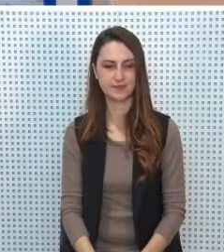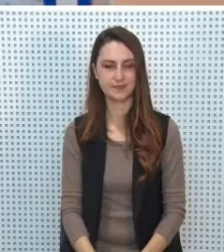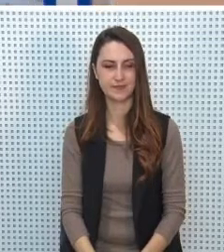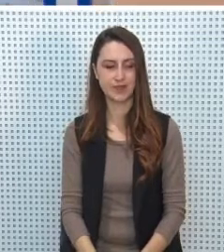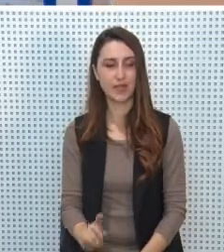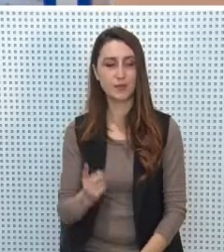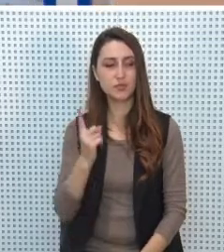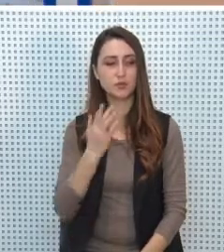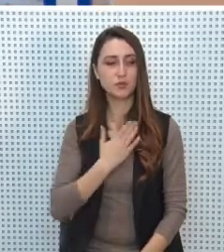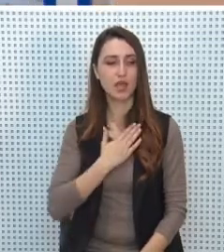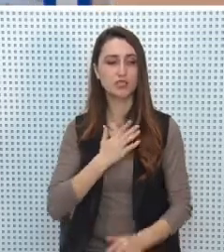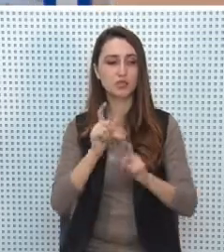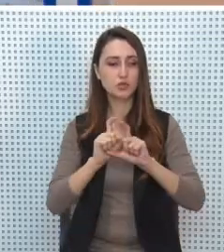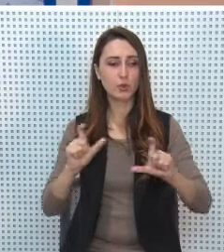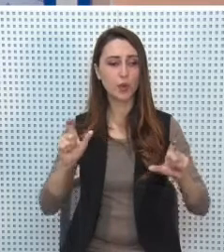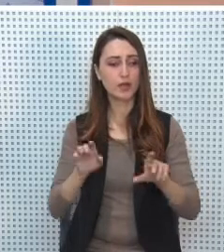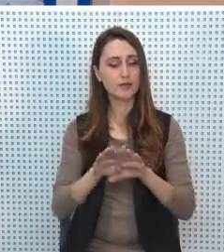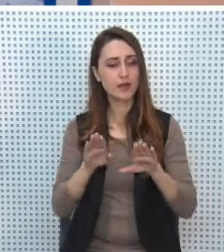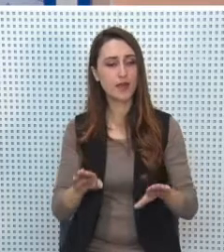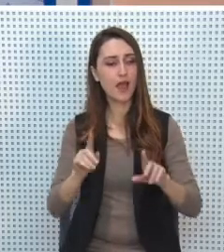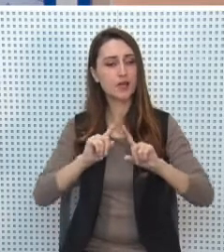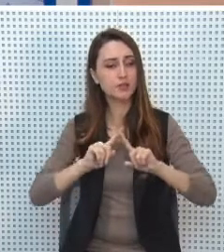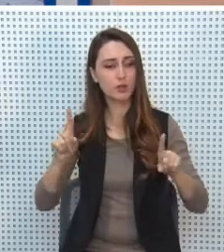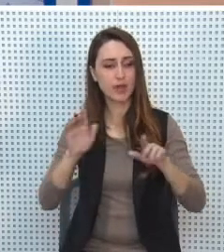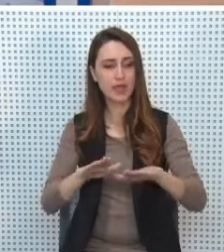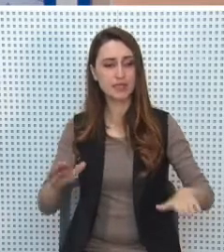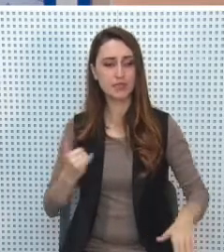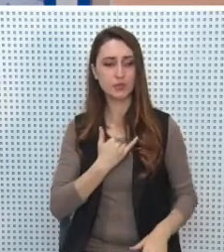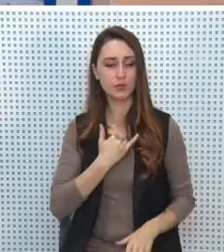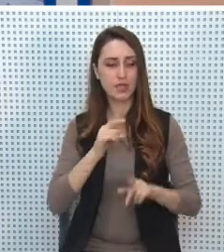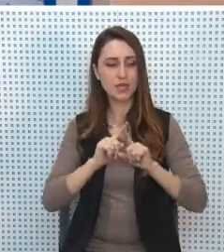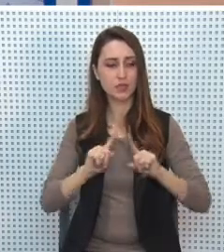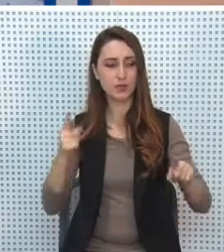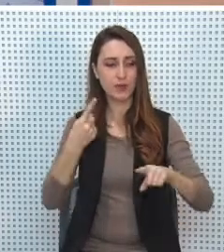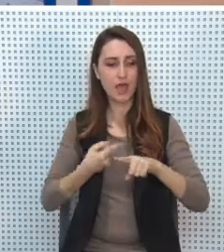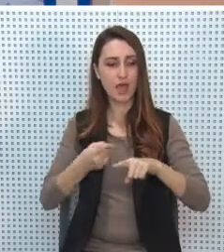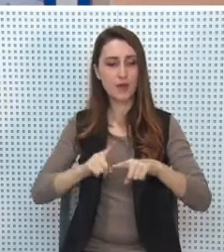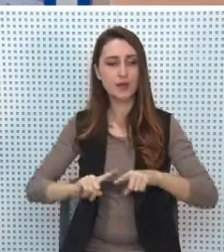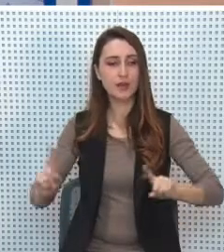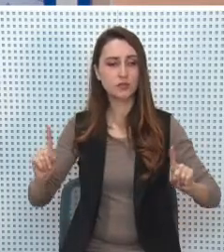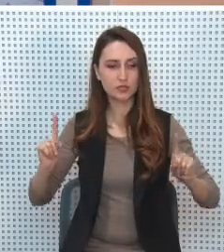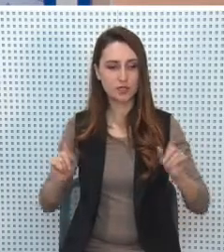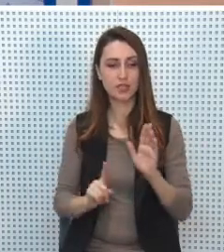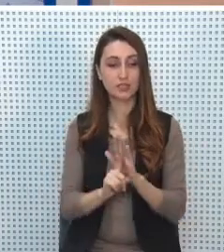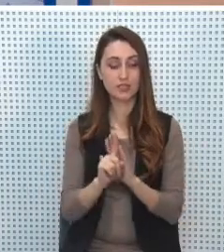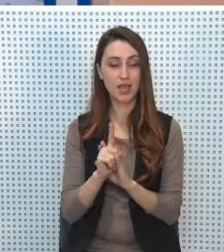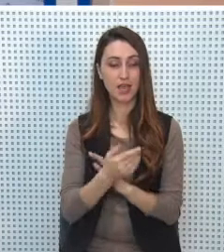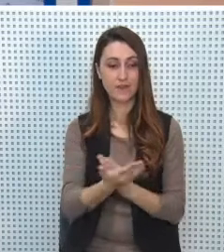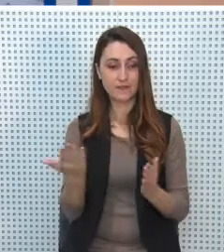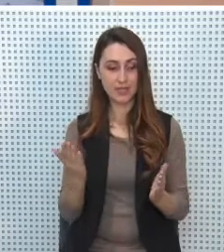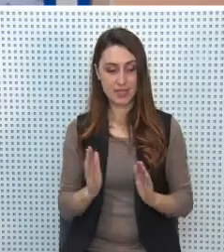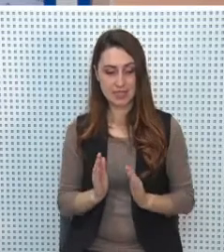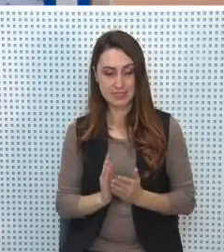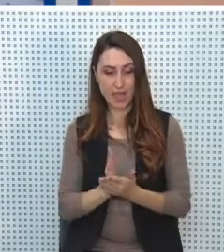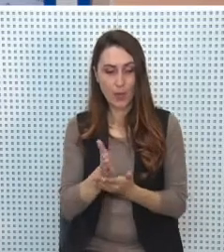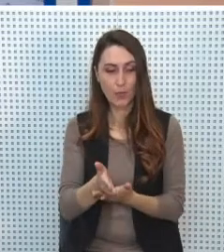Почему наша школа такая особая и дети у нас особые? Потому что начиная, вот вы заходите в нашу школу, начиная